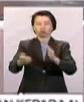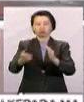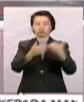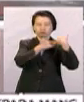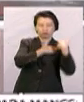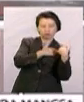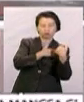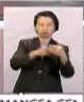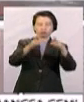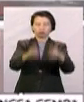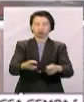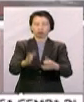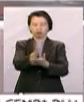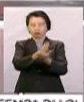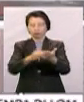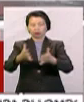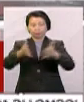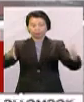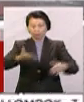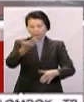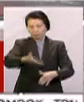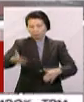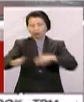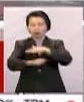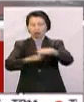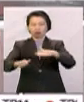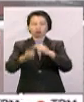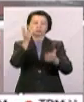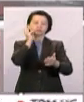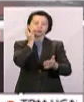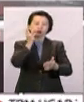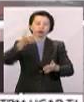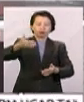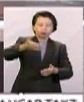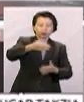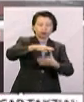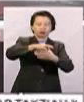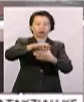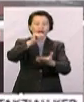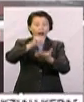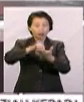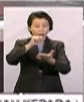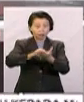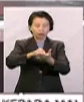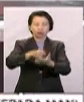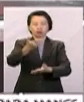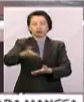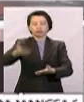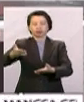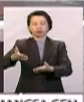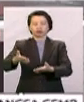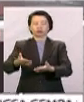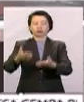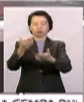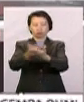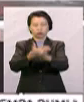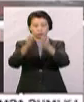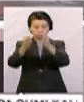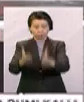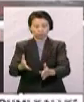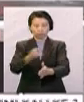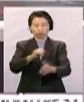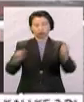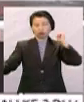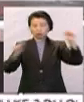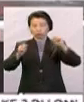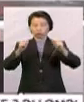hidup rakyat. Malah sebahagian besar barangan asas seperti beras, ikan, daging ayam termasuk barangan keluarga baharu dan